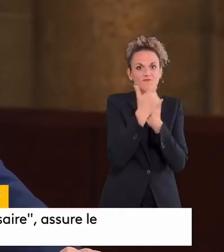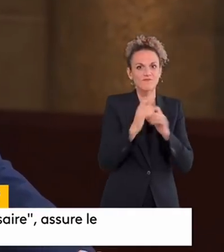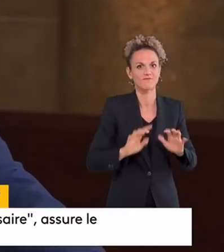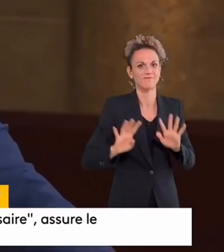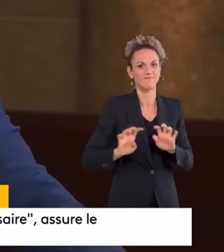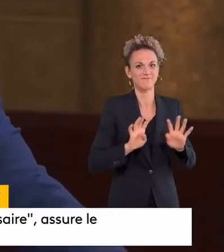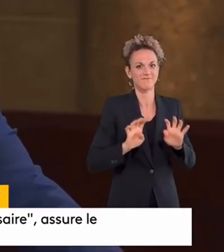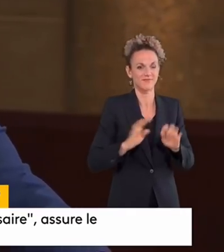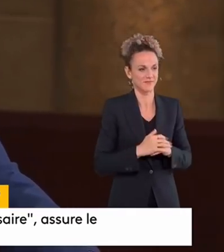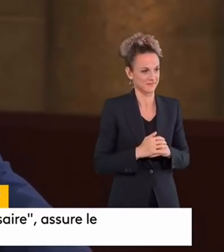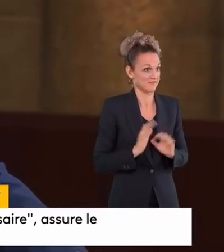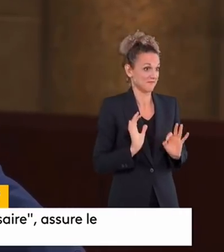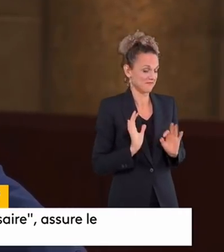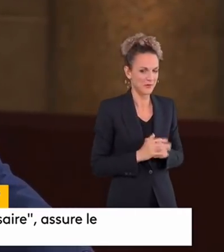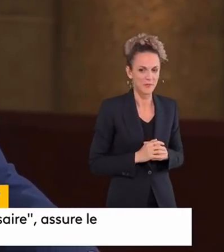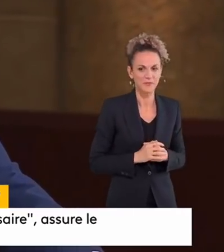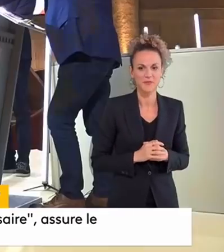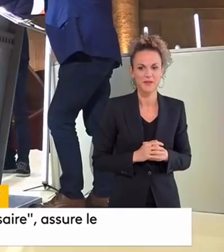Faudra lui rappeler.